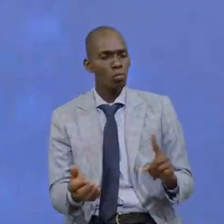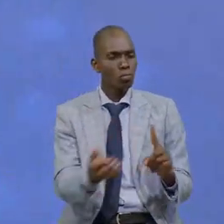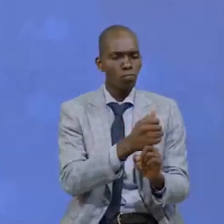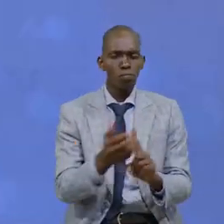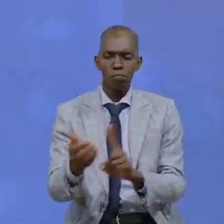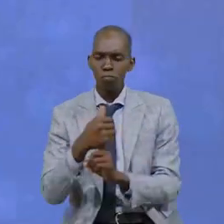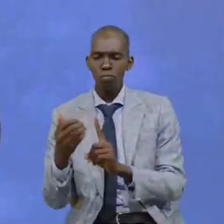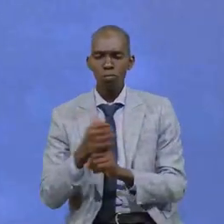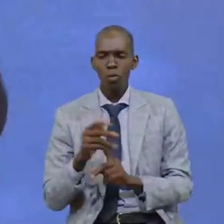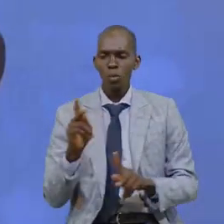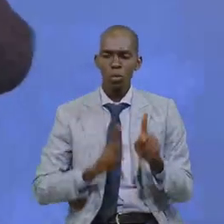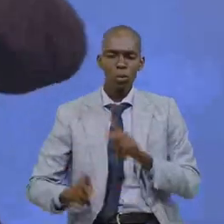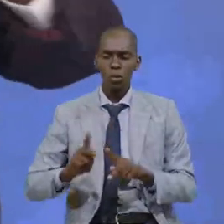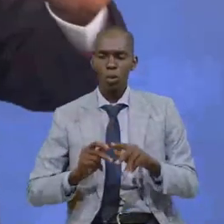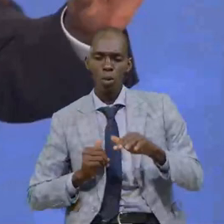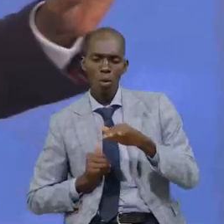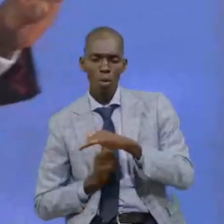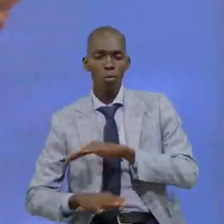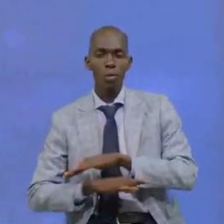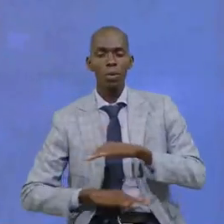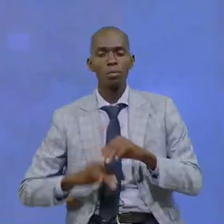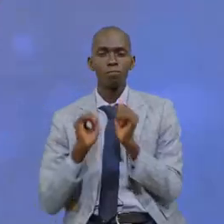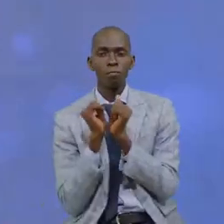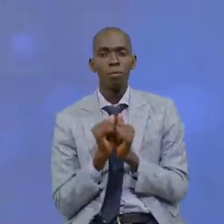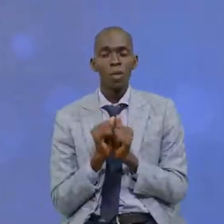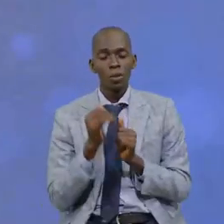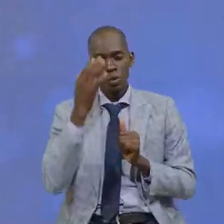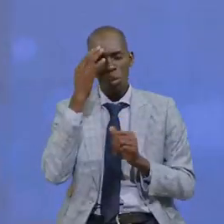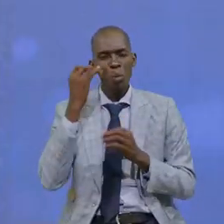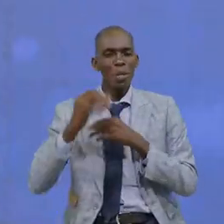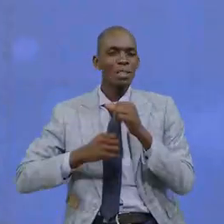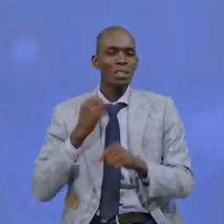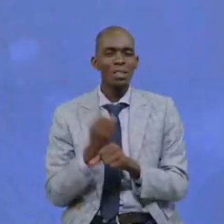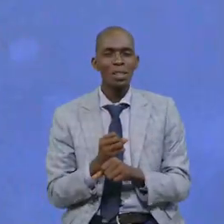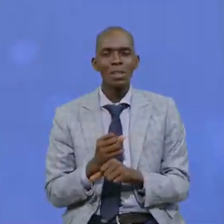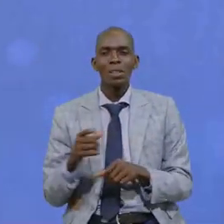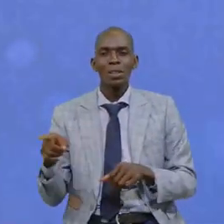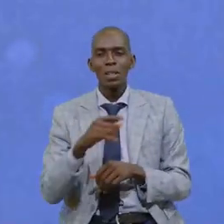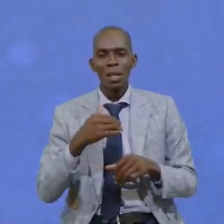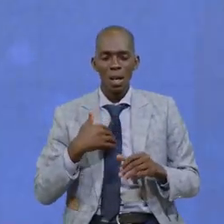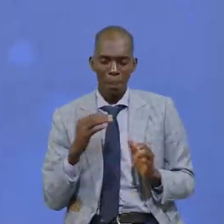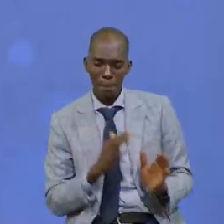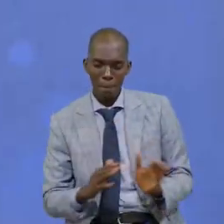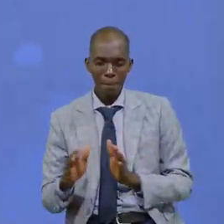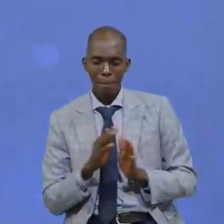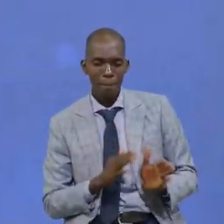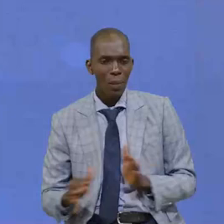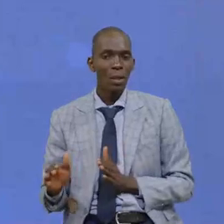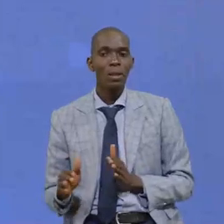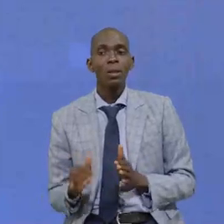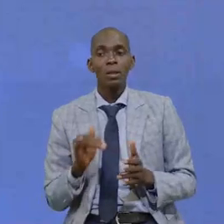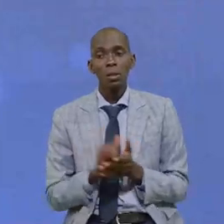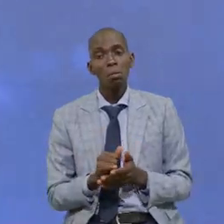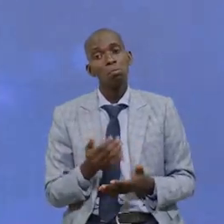en captivité au fil des années, des décennies et des siècles. Ils ont développé des méthodes par lesquelles, même si tu